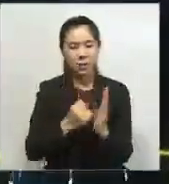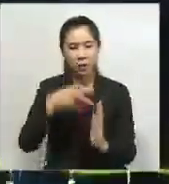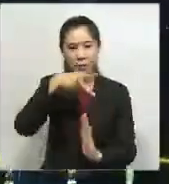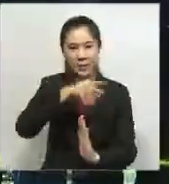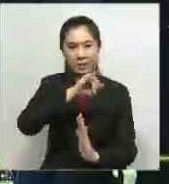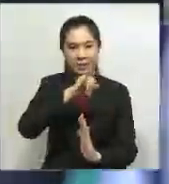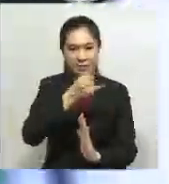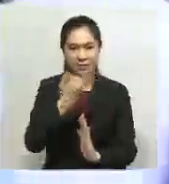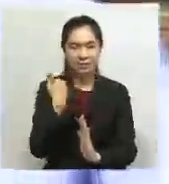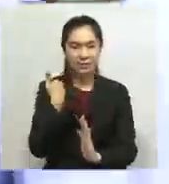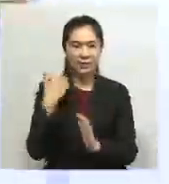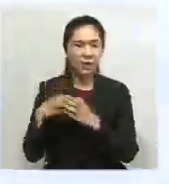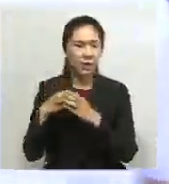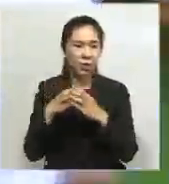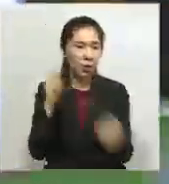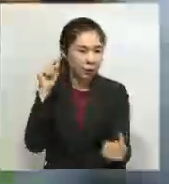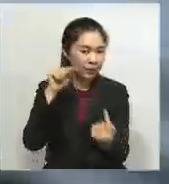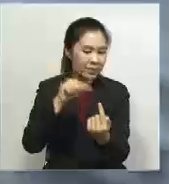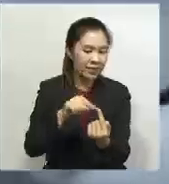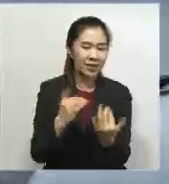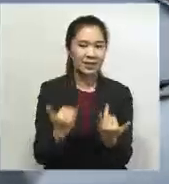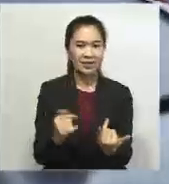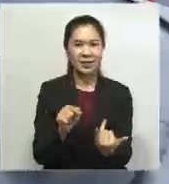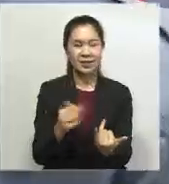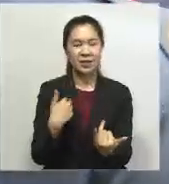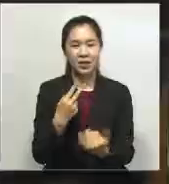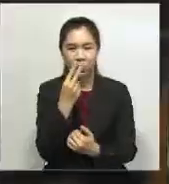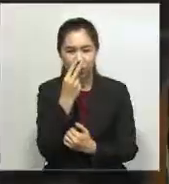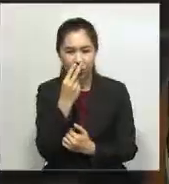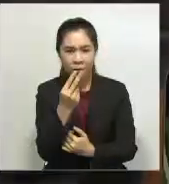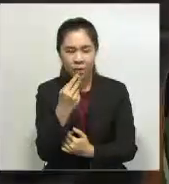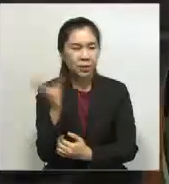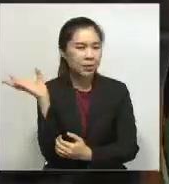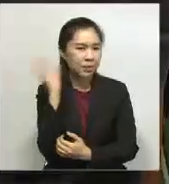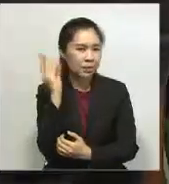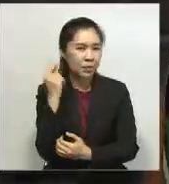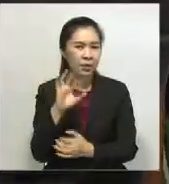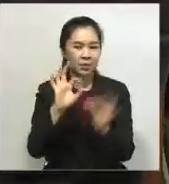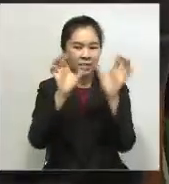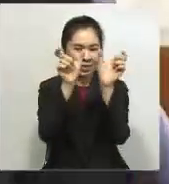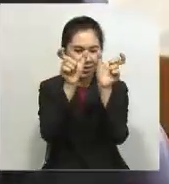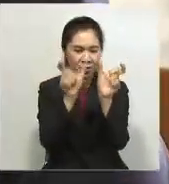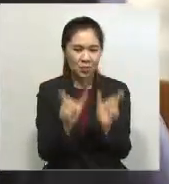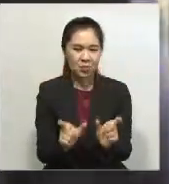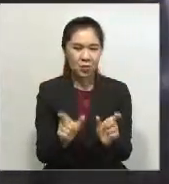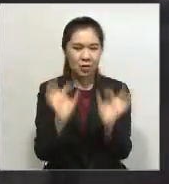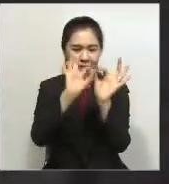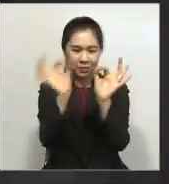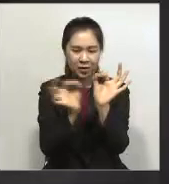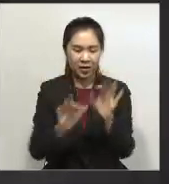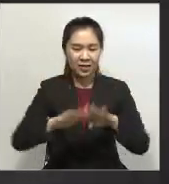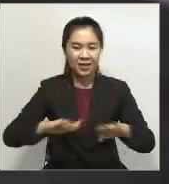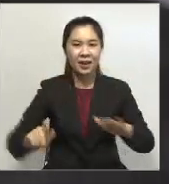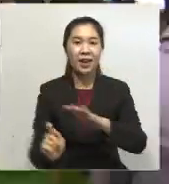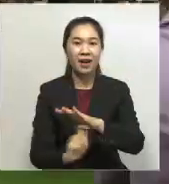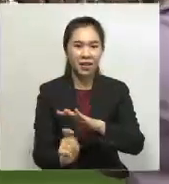จิตรค่ะทันทีที่เดินทางมาถึงที่นี่นะคะนายกรัฐมนตรีก็ได้รับฟังบทกลอนจากน้องๆ นักเรียนโรงเรียนอนุบาลพิ